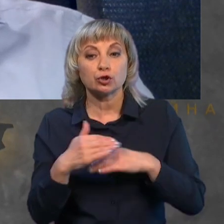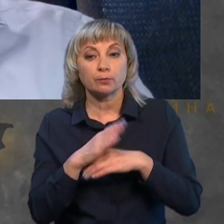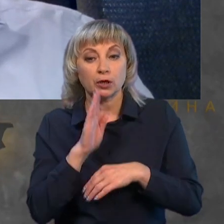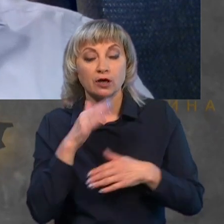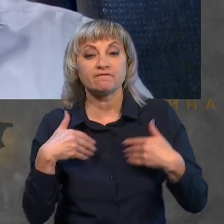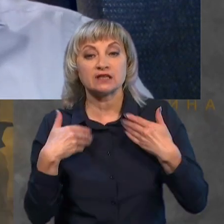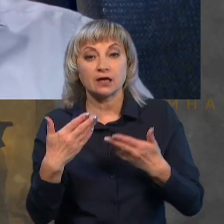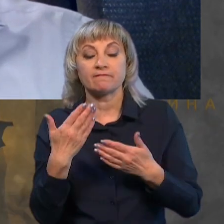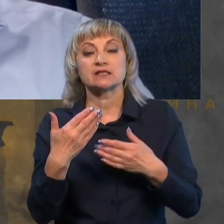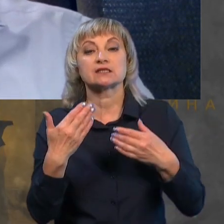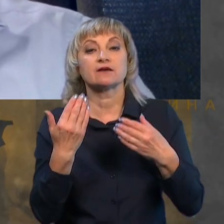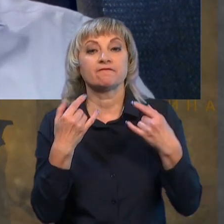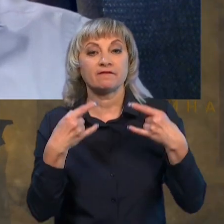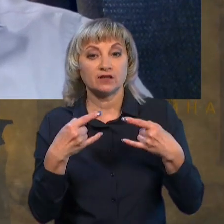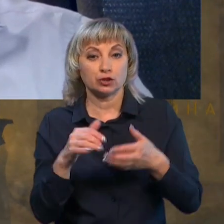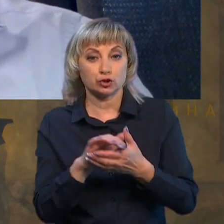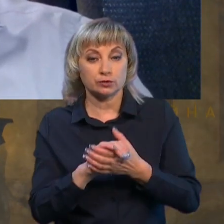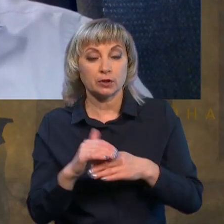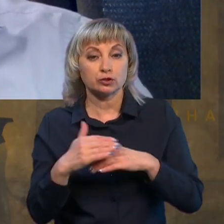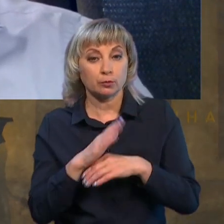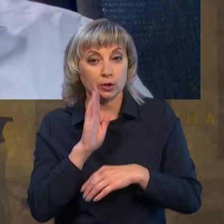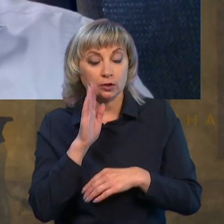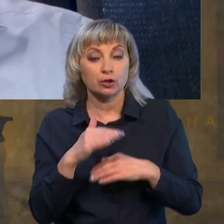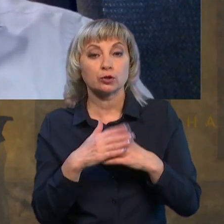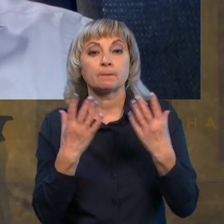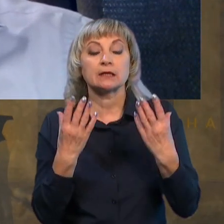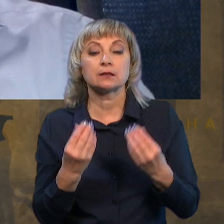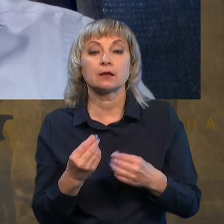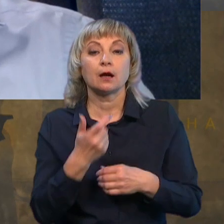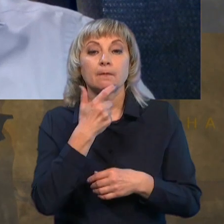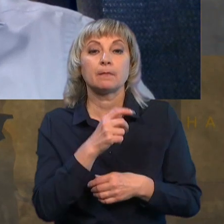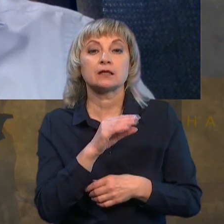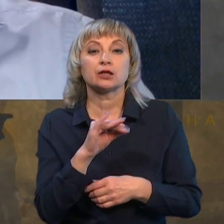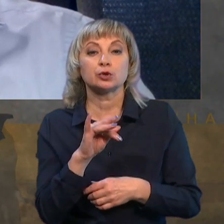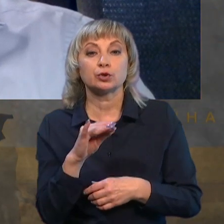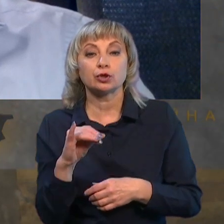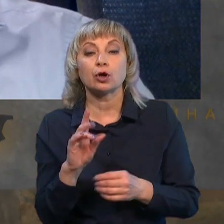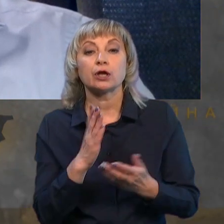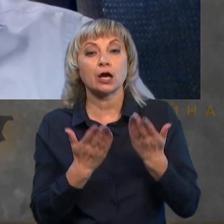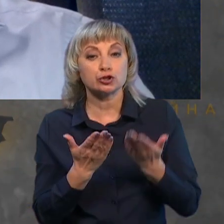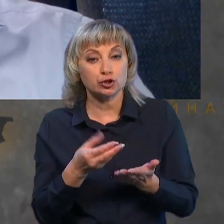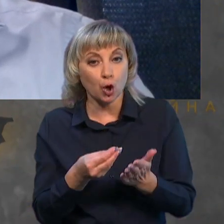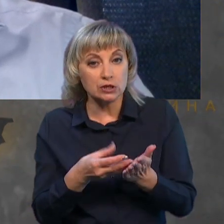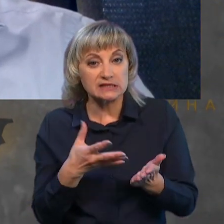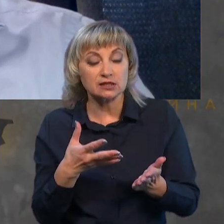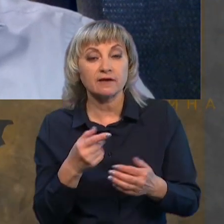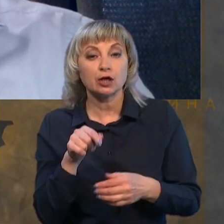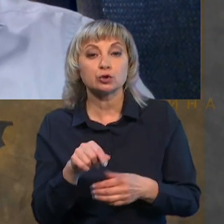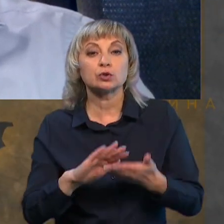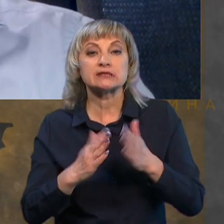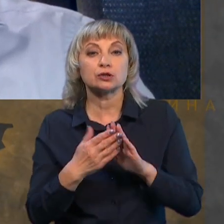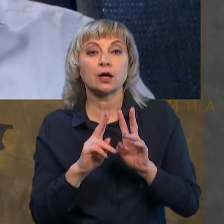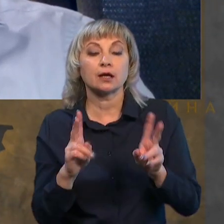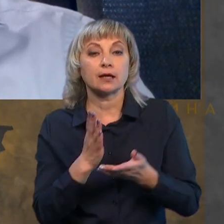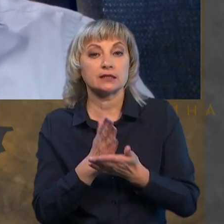ефірі Суспільного. Доброго ранку. Добрий день. Пане Юрію, якщо оцінювати ту ситуацію, яка